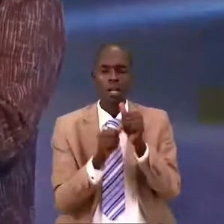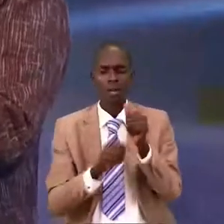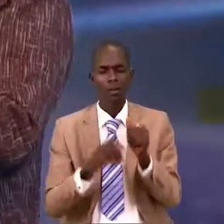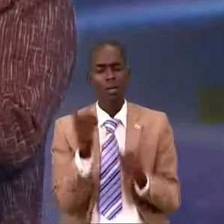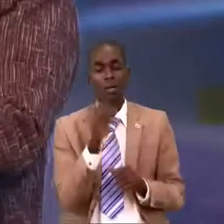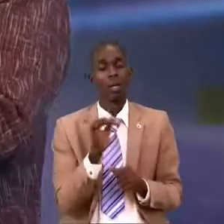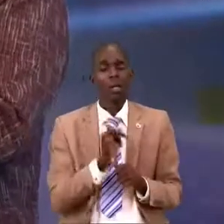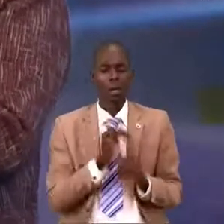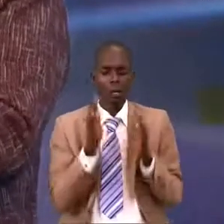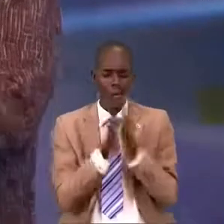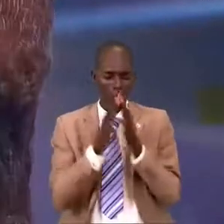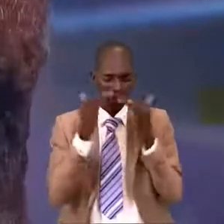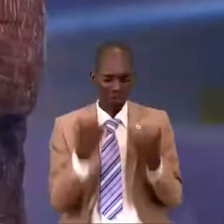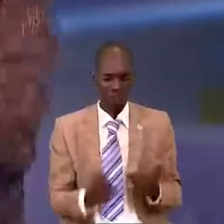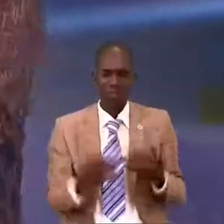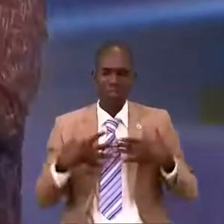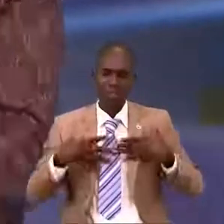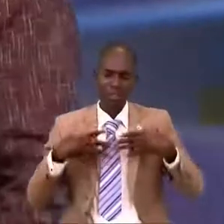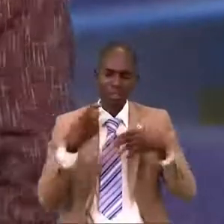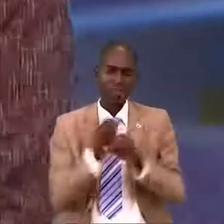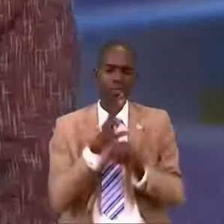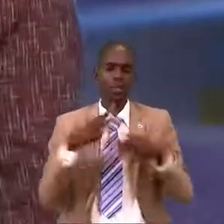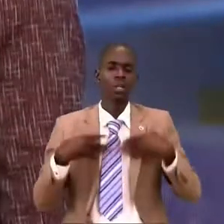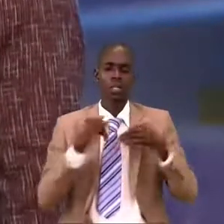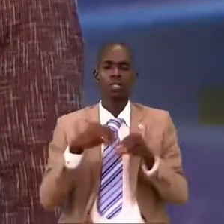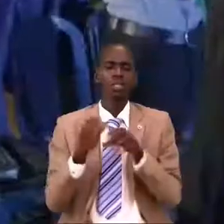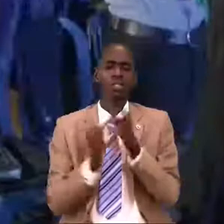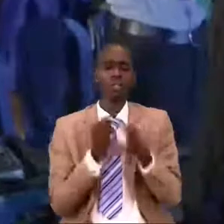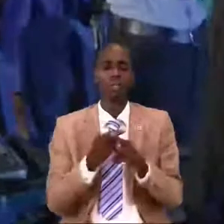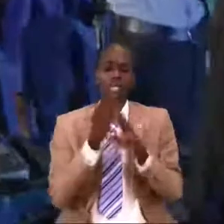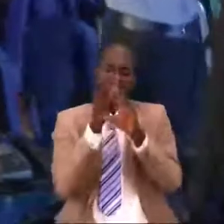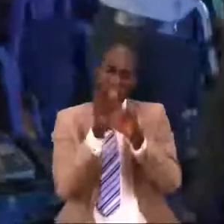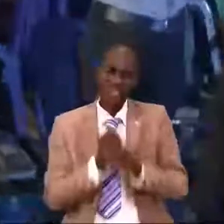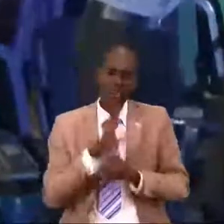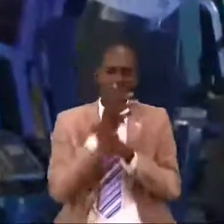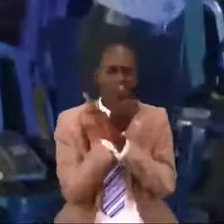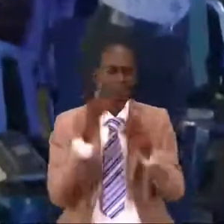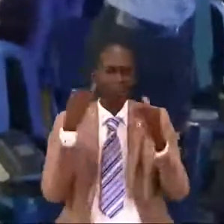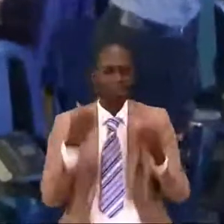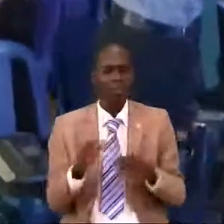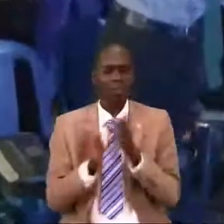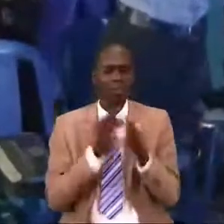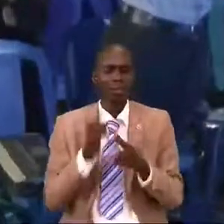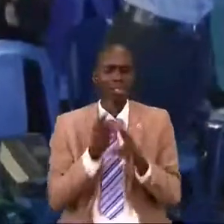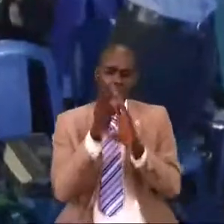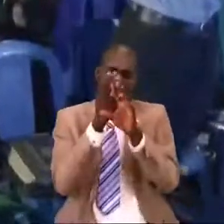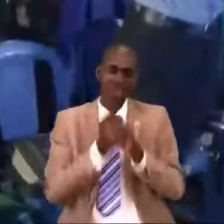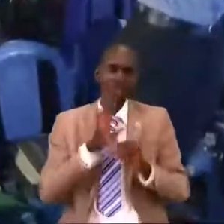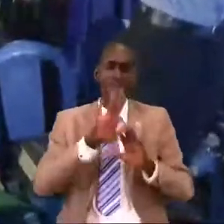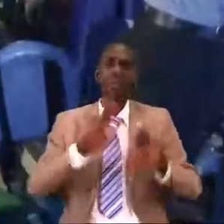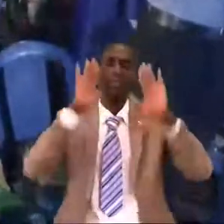ta délivrance. Reçois ton miracle au nom de Jésus.